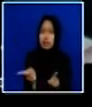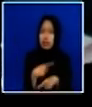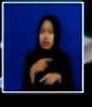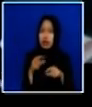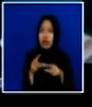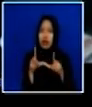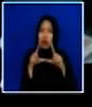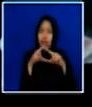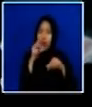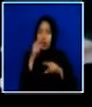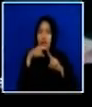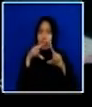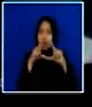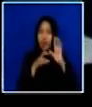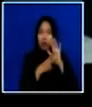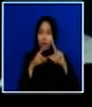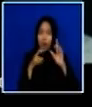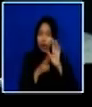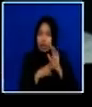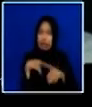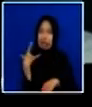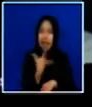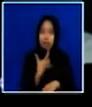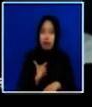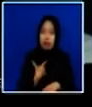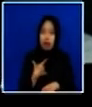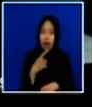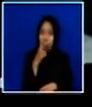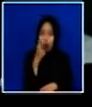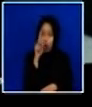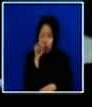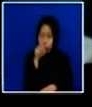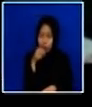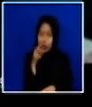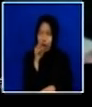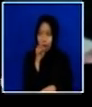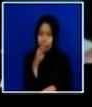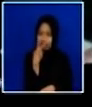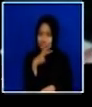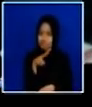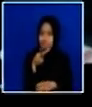media tetap diberikan arahan oleh petugas agar senantiasa taat protokol kesehatan